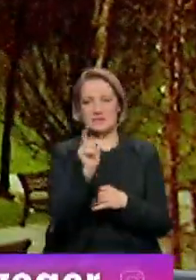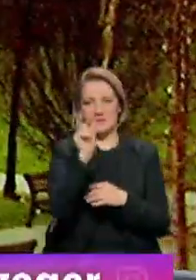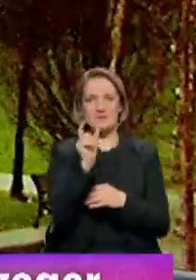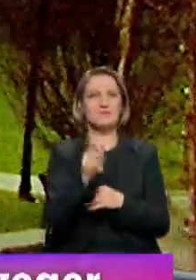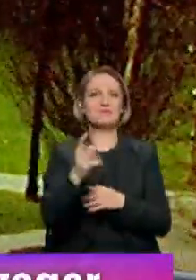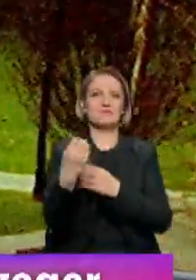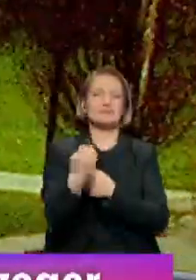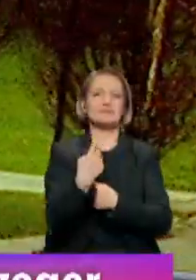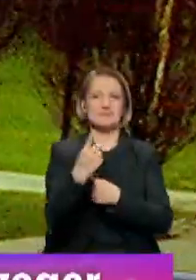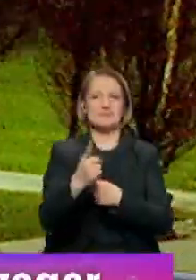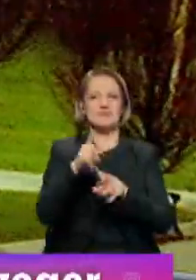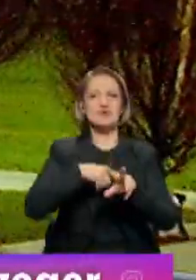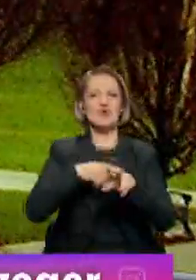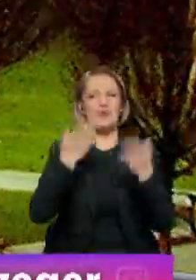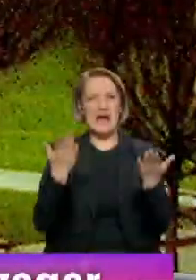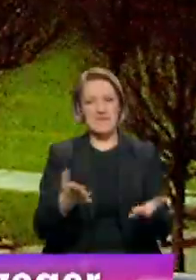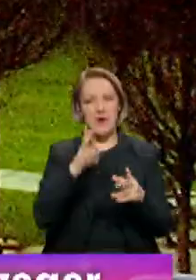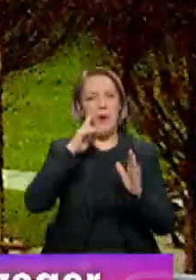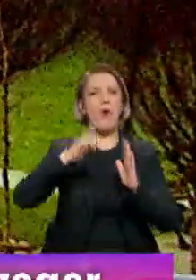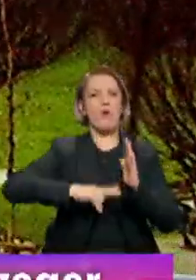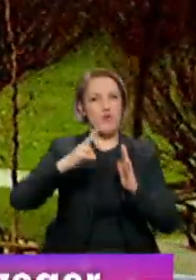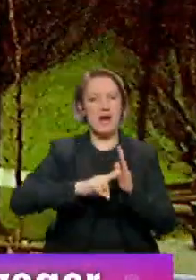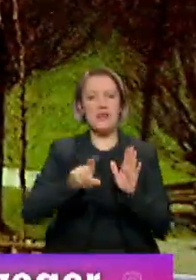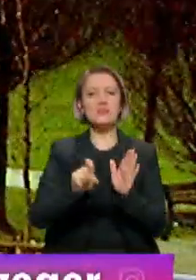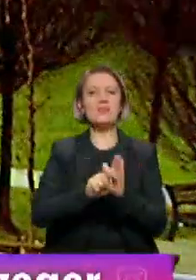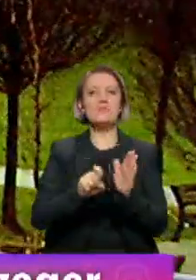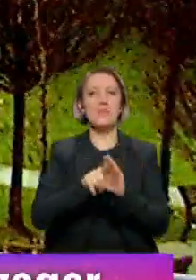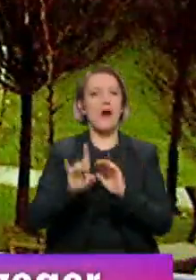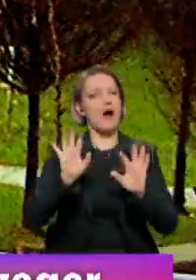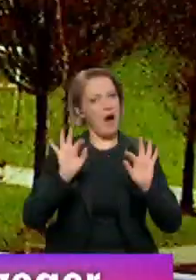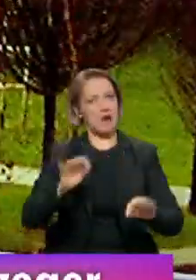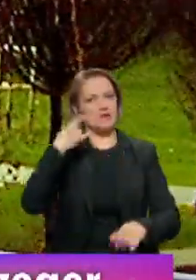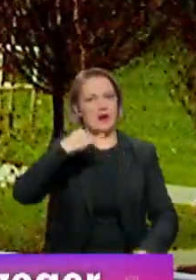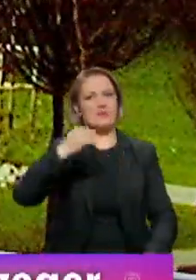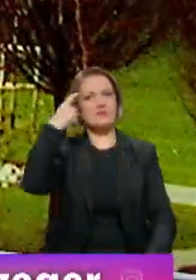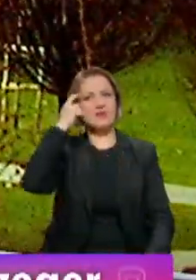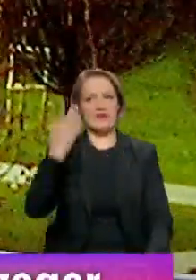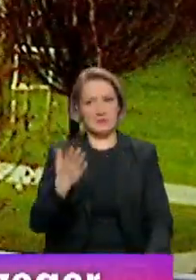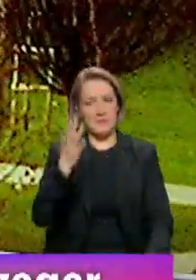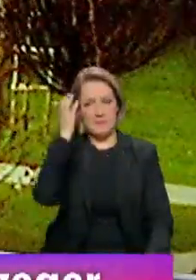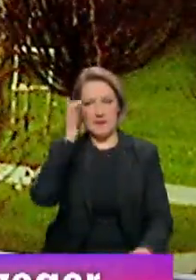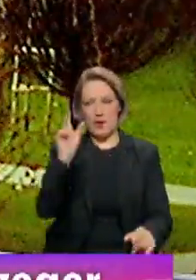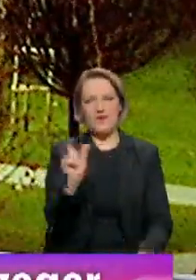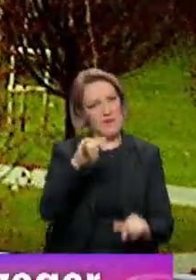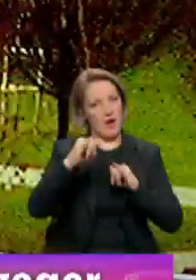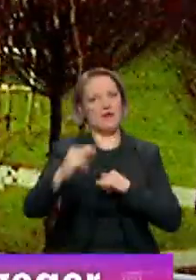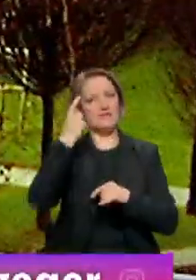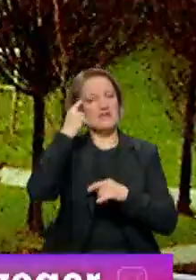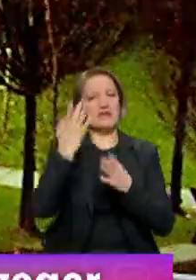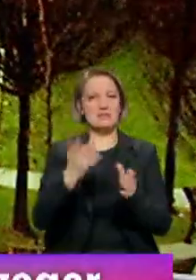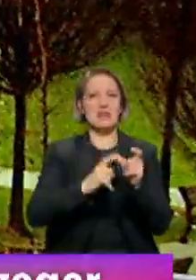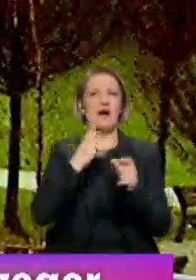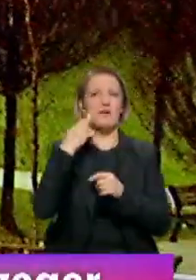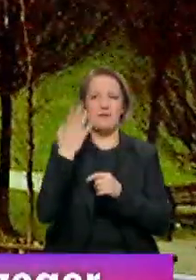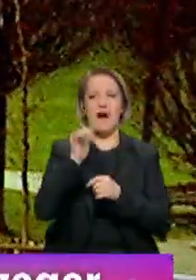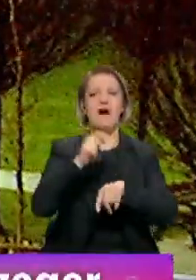gönderilmiş yorum evet yani okumak diploma Evet aynı fikirdeyiz temelde özetle aynı fikirdeyiz Seda